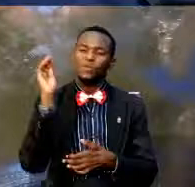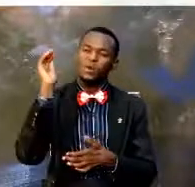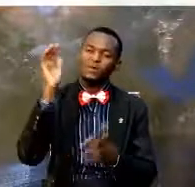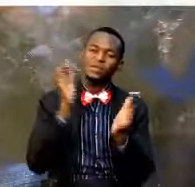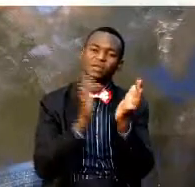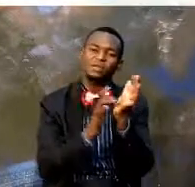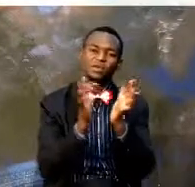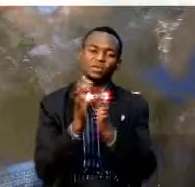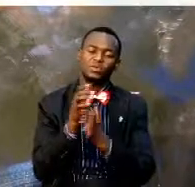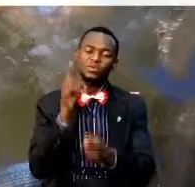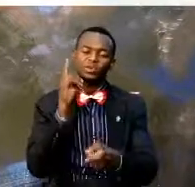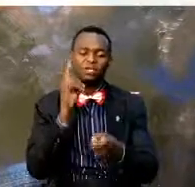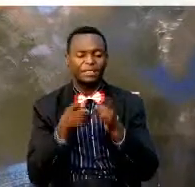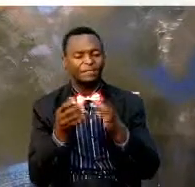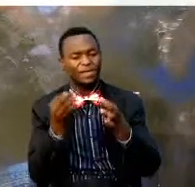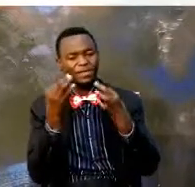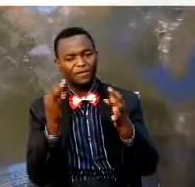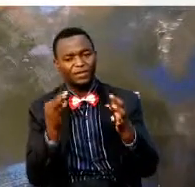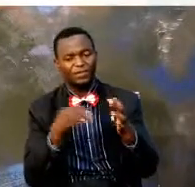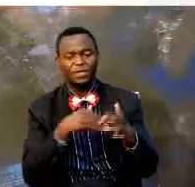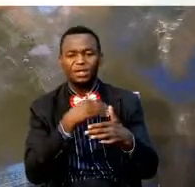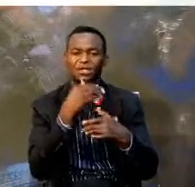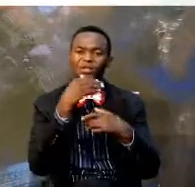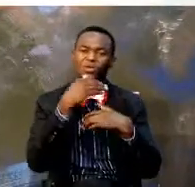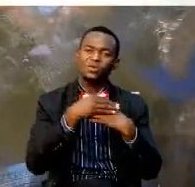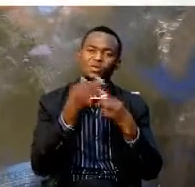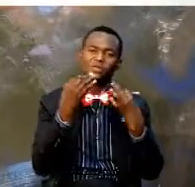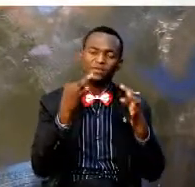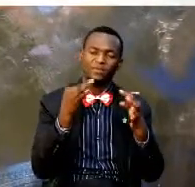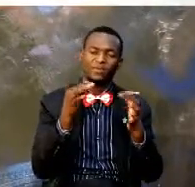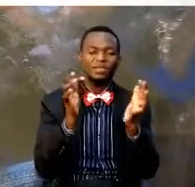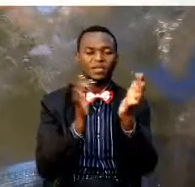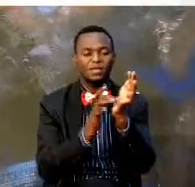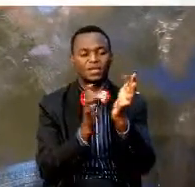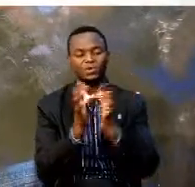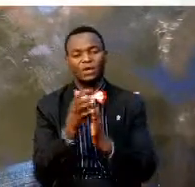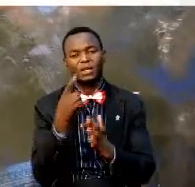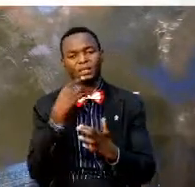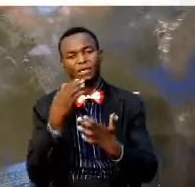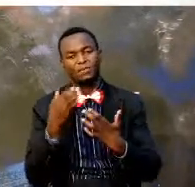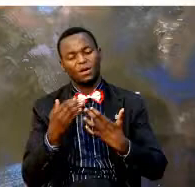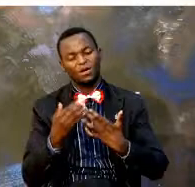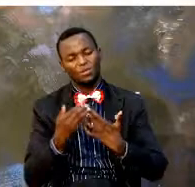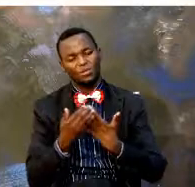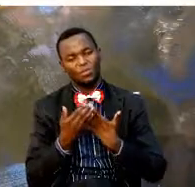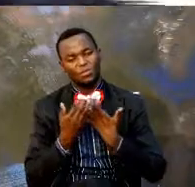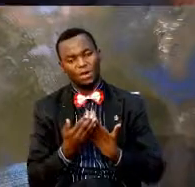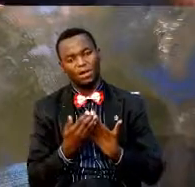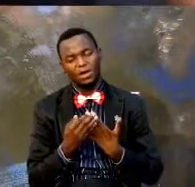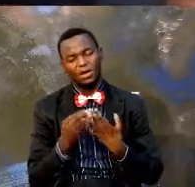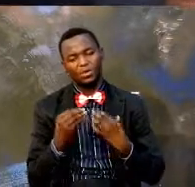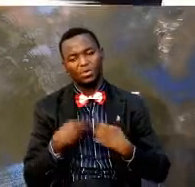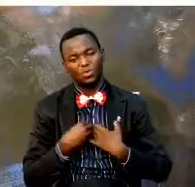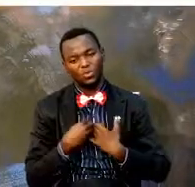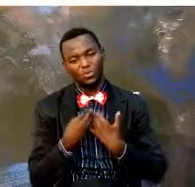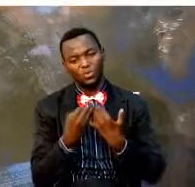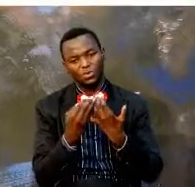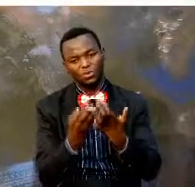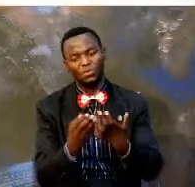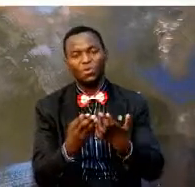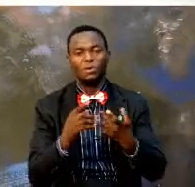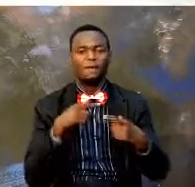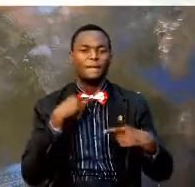Yesu, nitendeje ndugu zangu. Yesu anasema mwanangu tubu. Maana yake ungama,